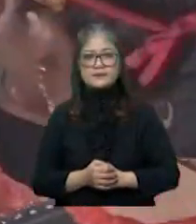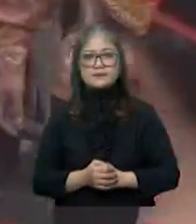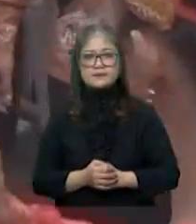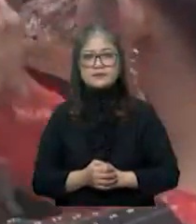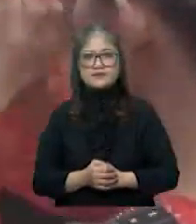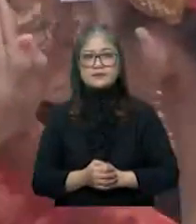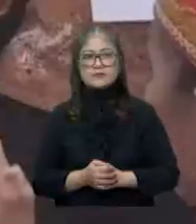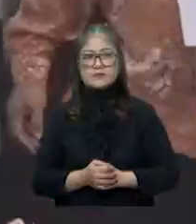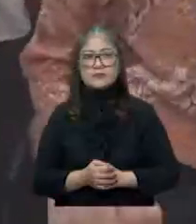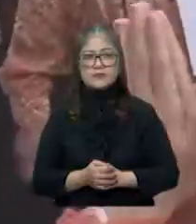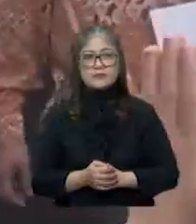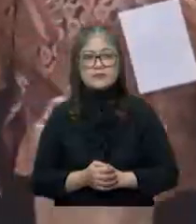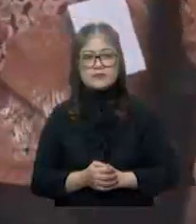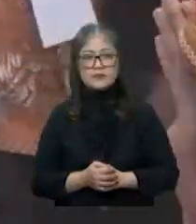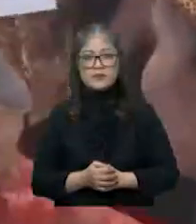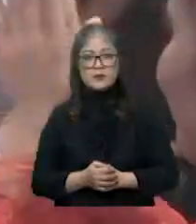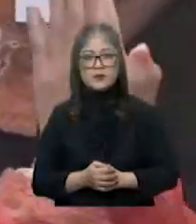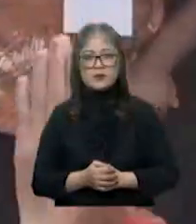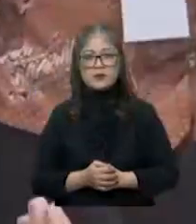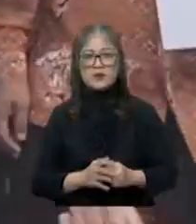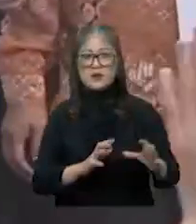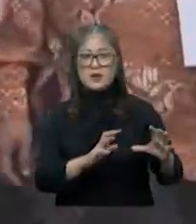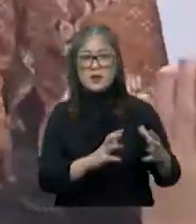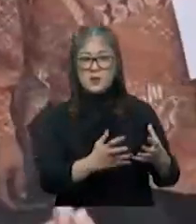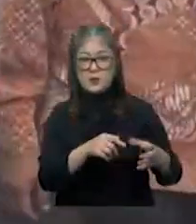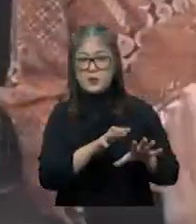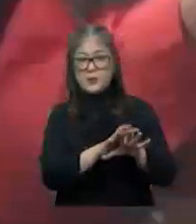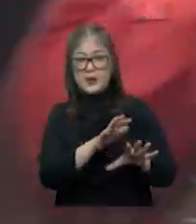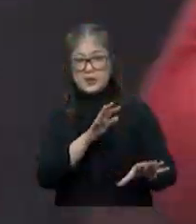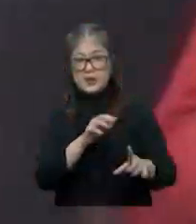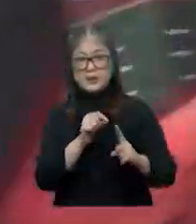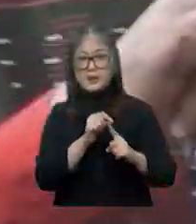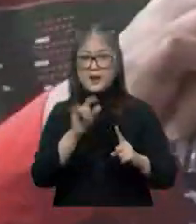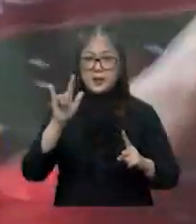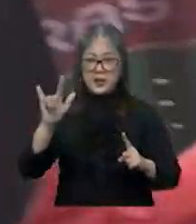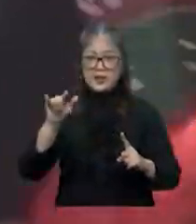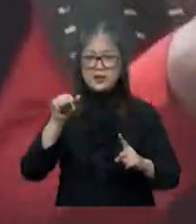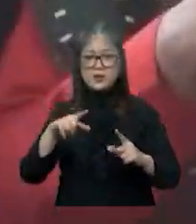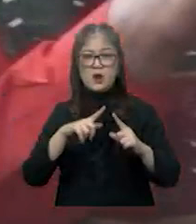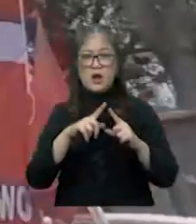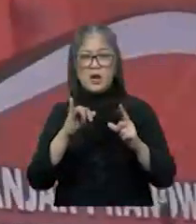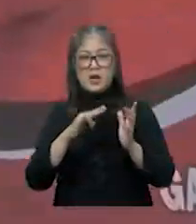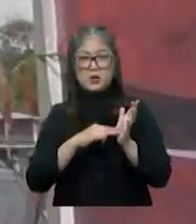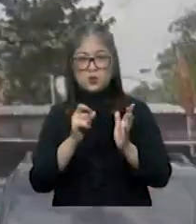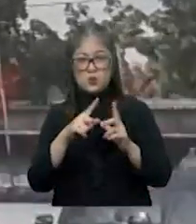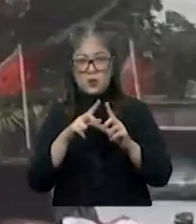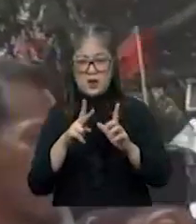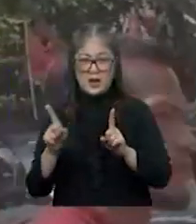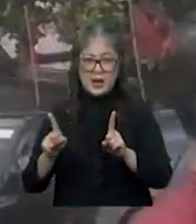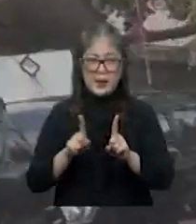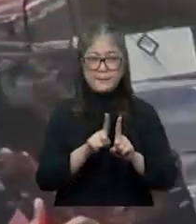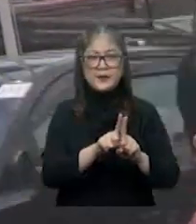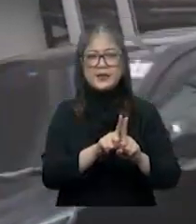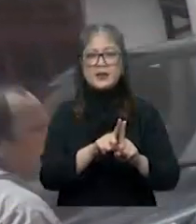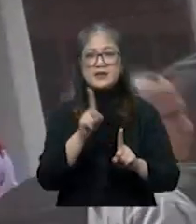pengurus dan kader PDI Perjuangan partai perindo Partai Persatuan Pembangunan dan Partai Hanura mendampingi baca pres Ganjar pranowo melakukan